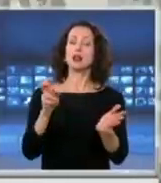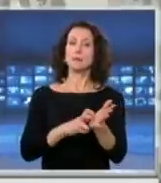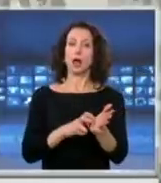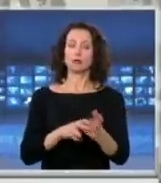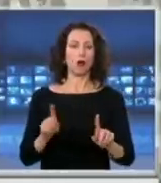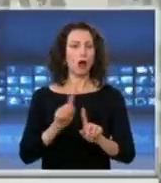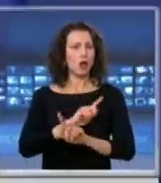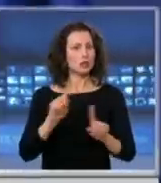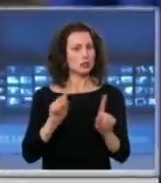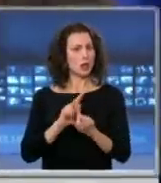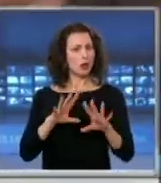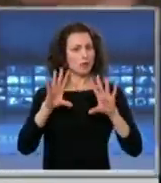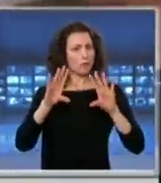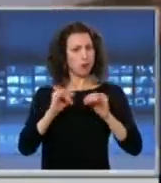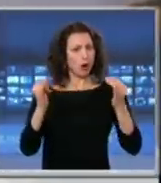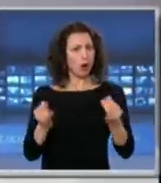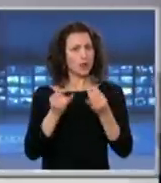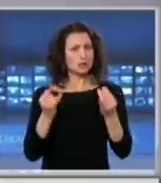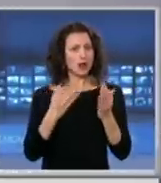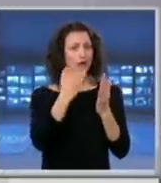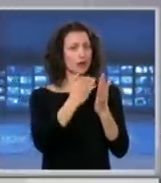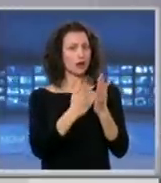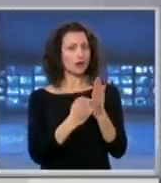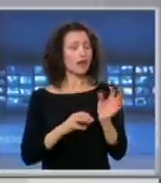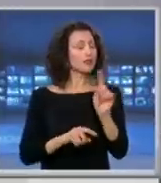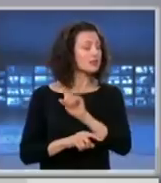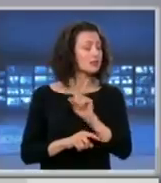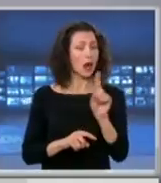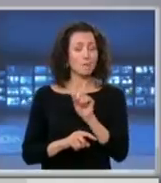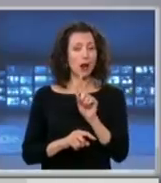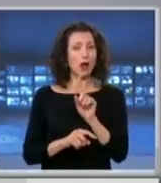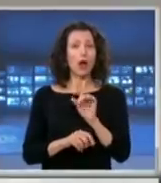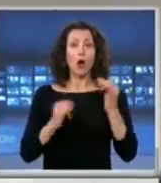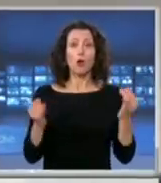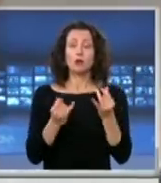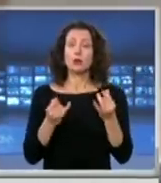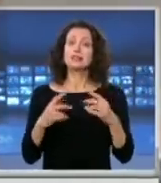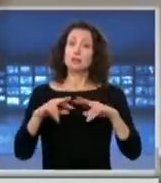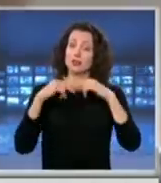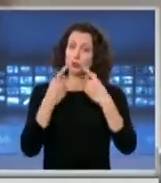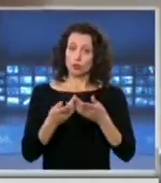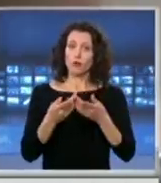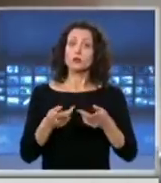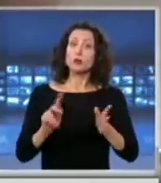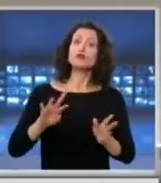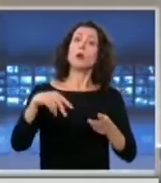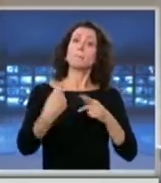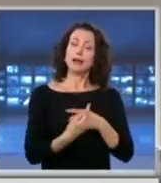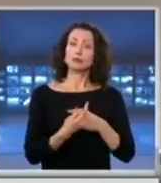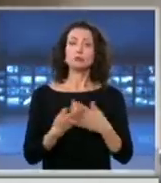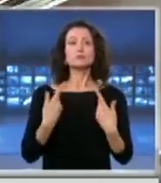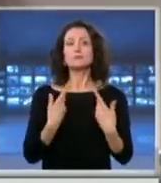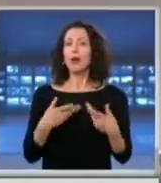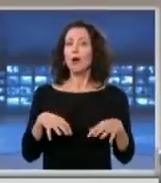на критериите няма. Никакво, за да ви отговоря на въпроса, точно обратното. Така срока да сме готови за чакалнята